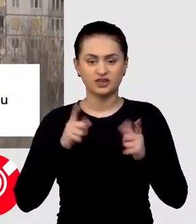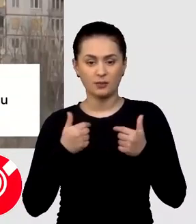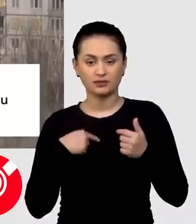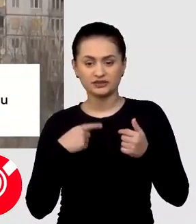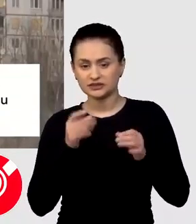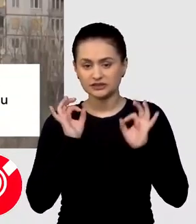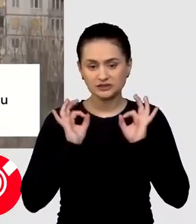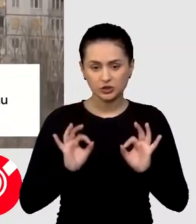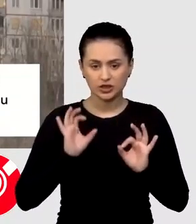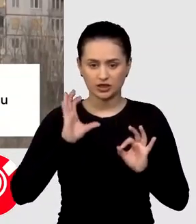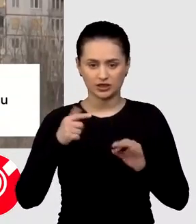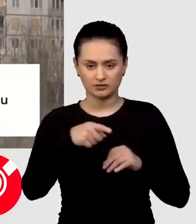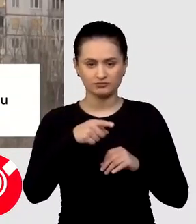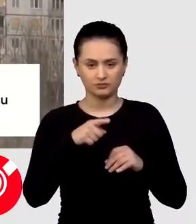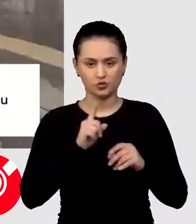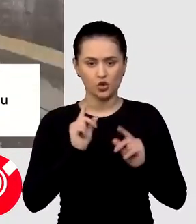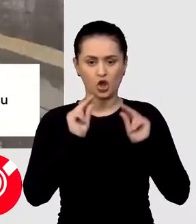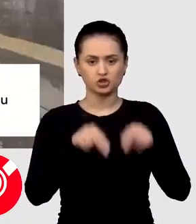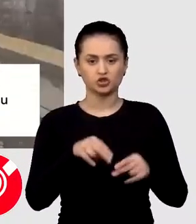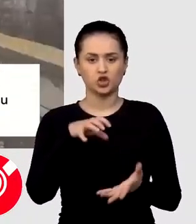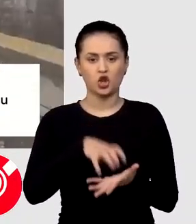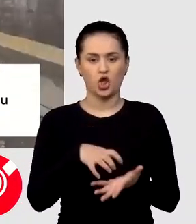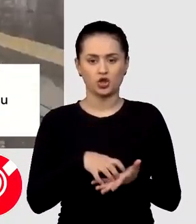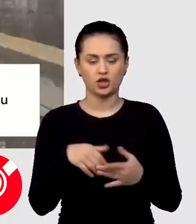Потрібно зробити так, щоб аварійна конструкція не зачепила